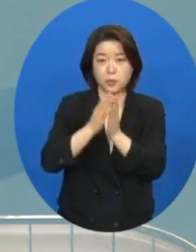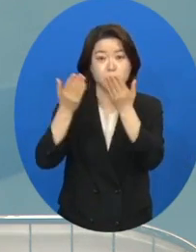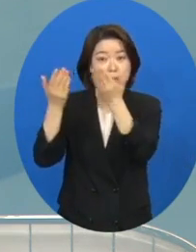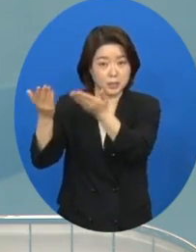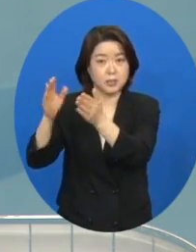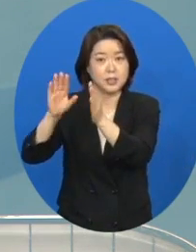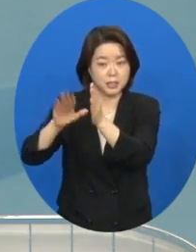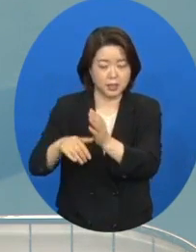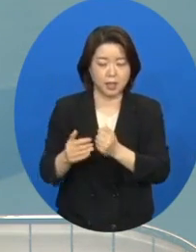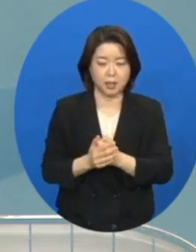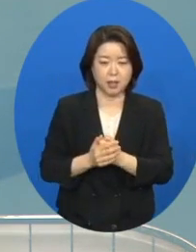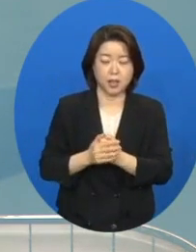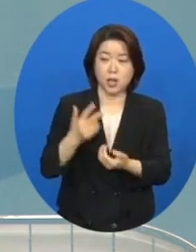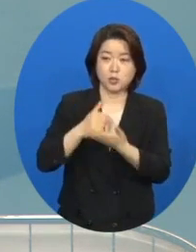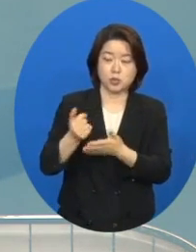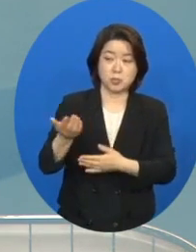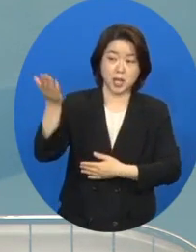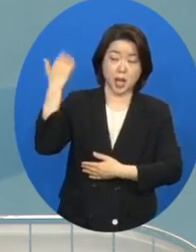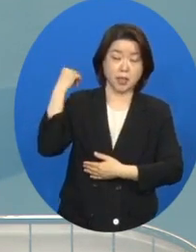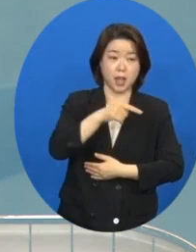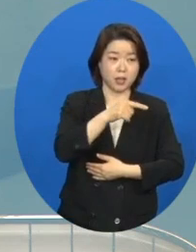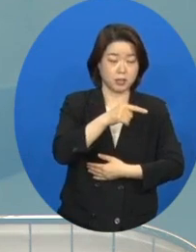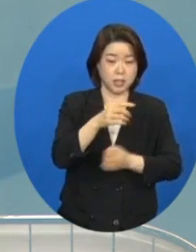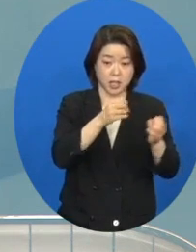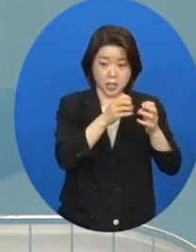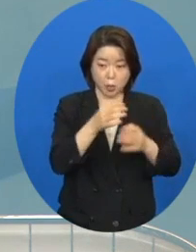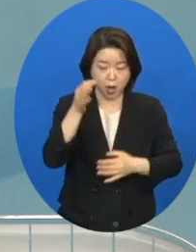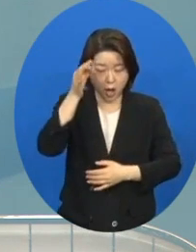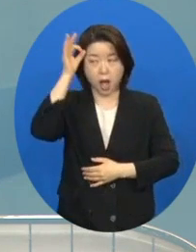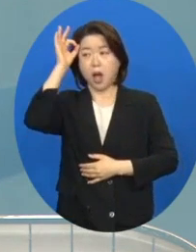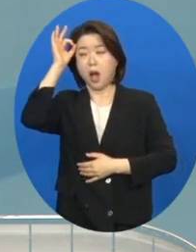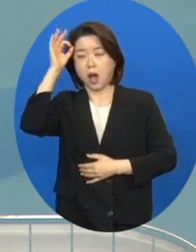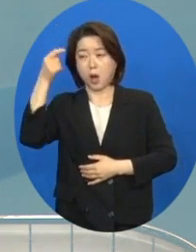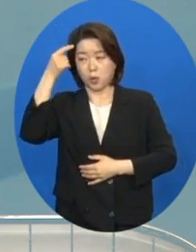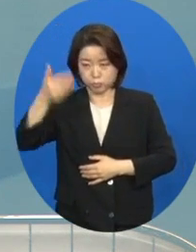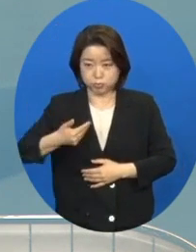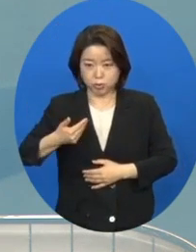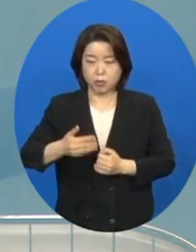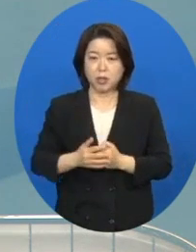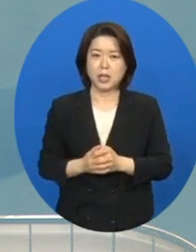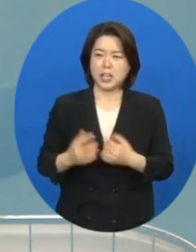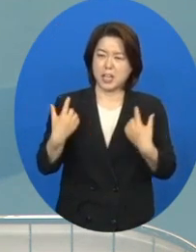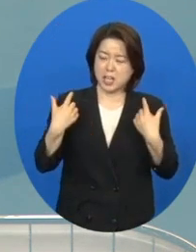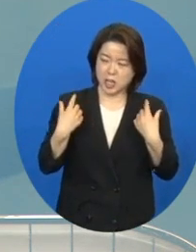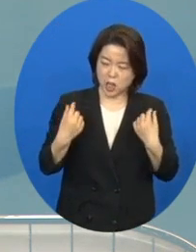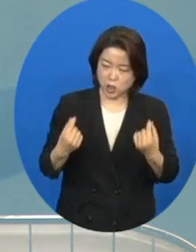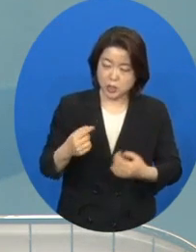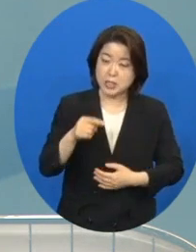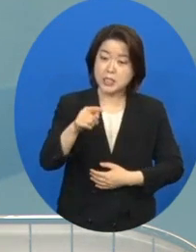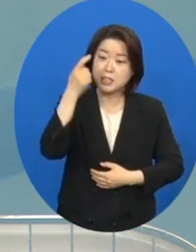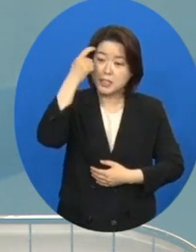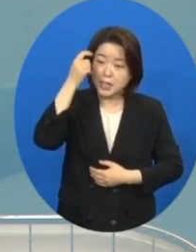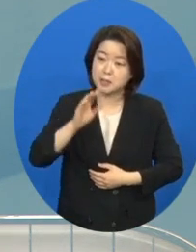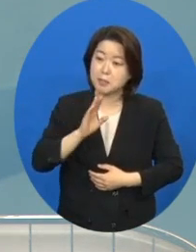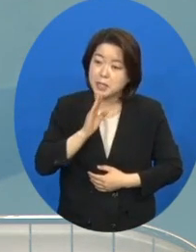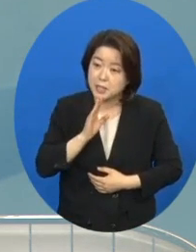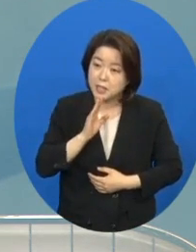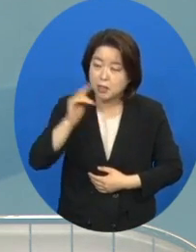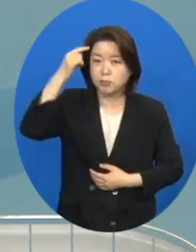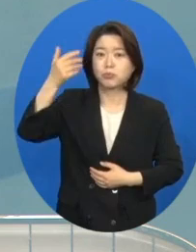주님이 그때 일을 생각나게 하시고 물으시더래요. 아직도 내 생각이 오르냐?